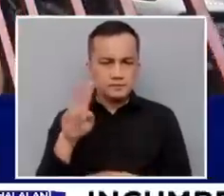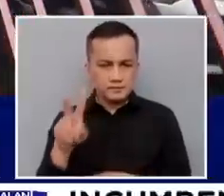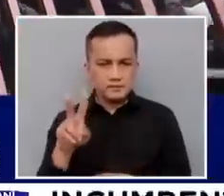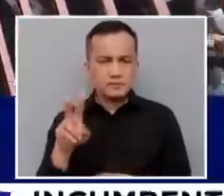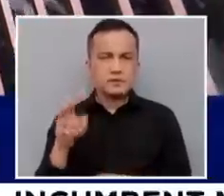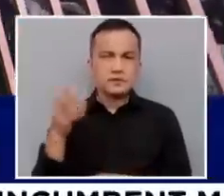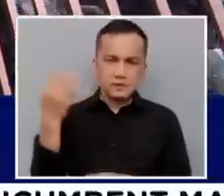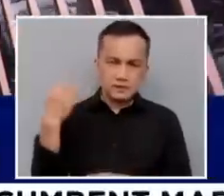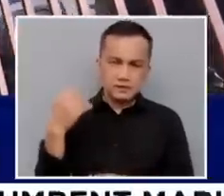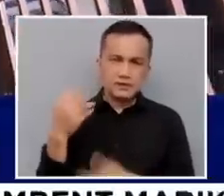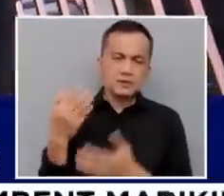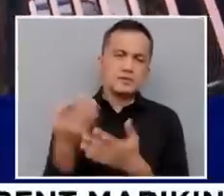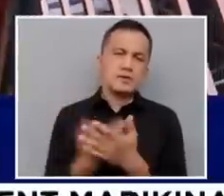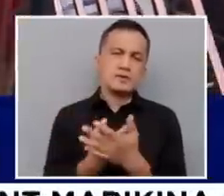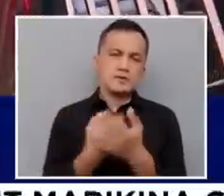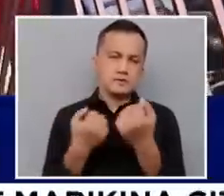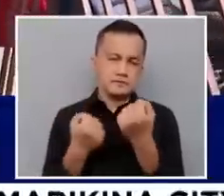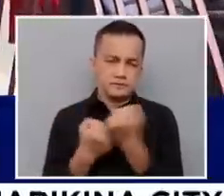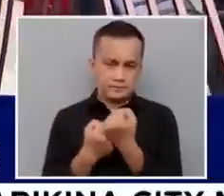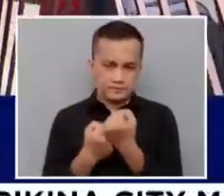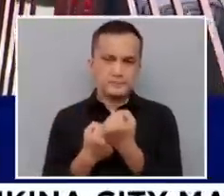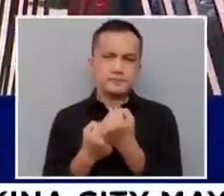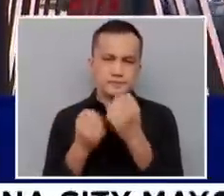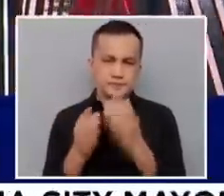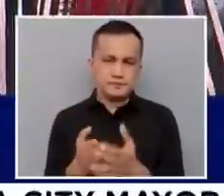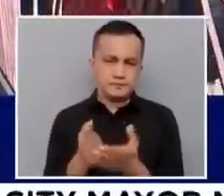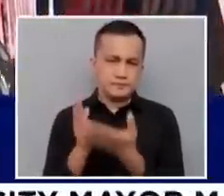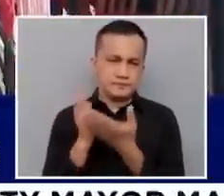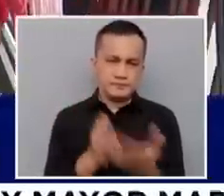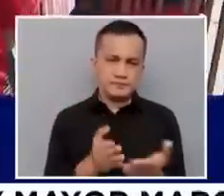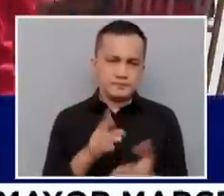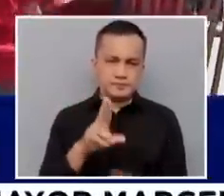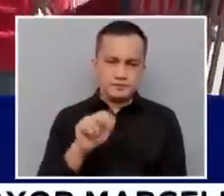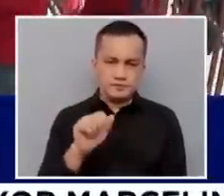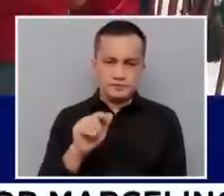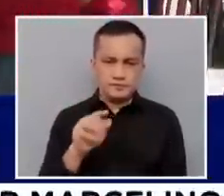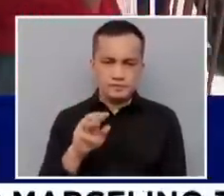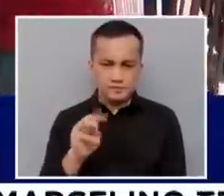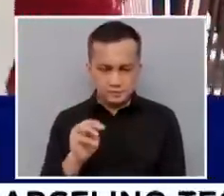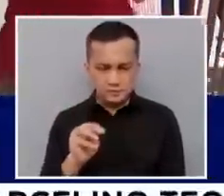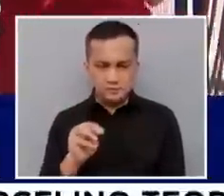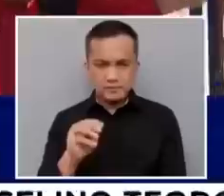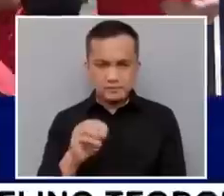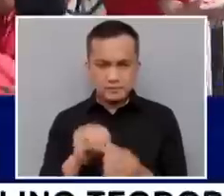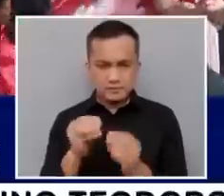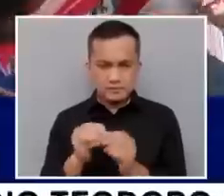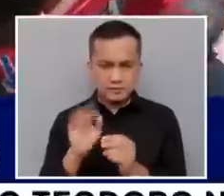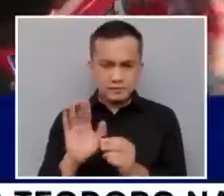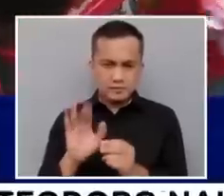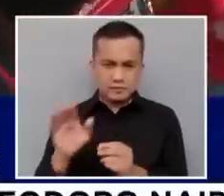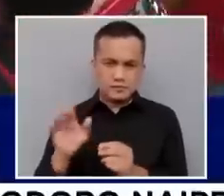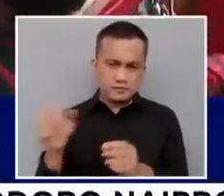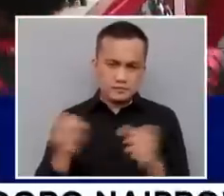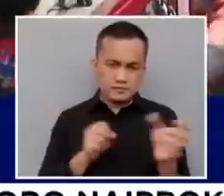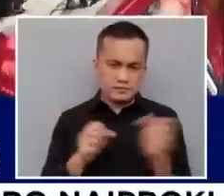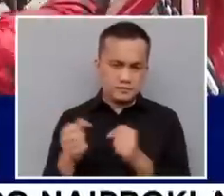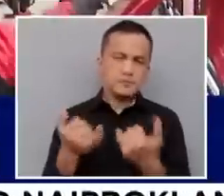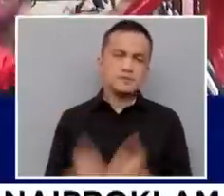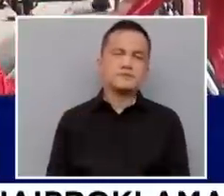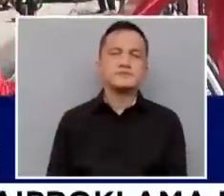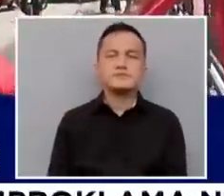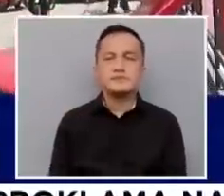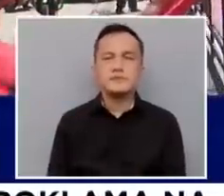at bagong mga taga-suporta na nagdala sa unit team sa mga numero na kanilang nakukuha ngayon. At